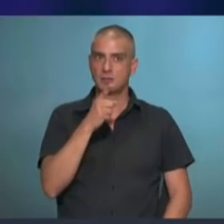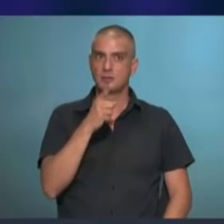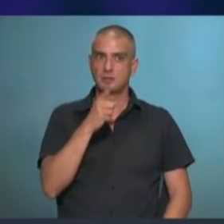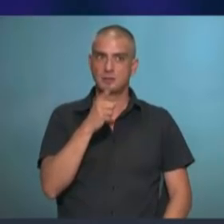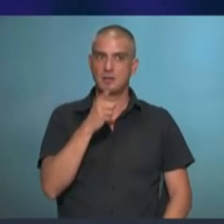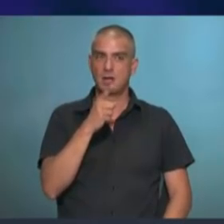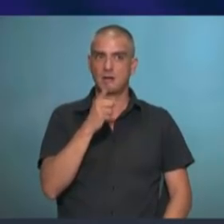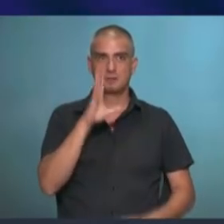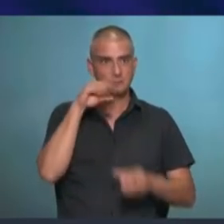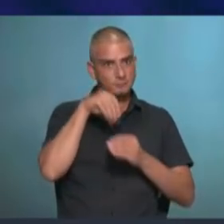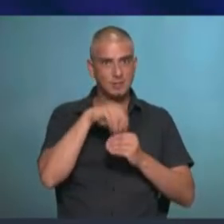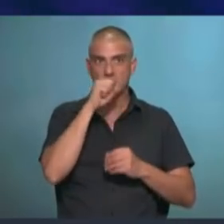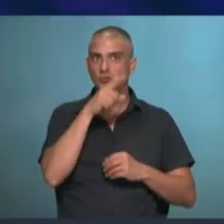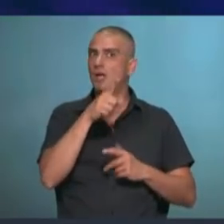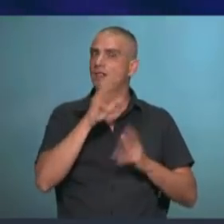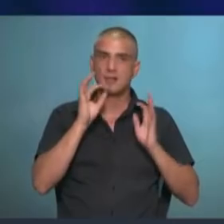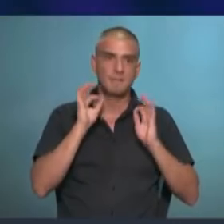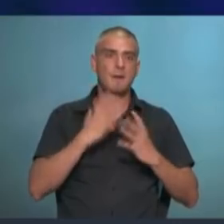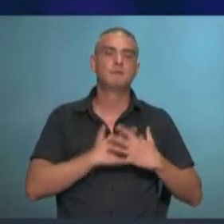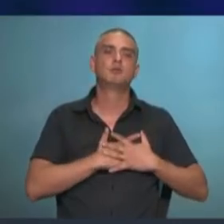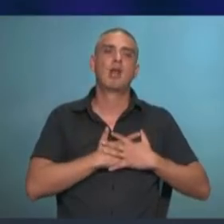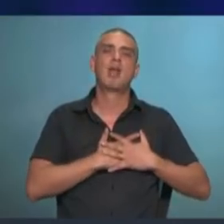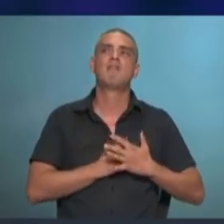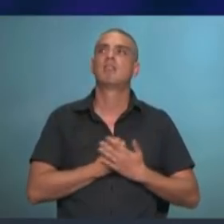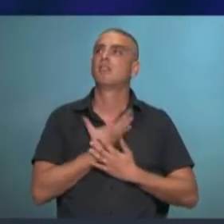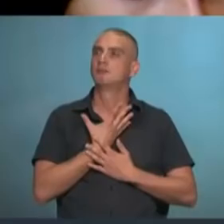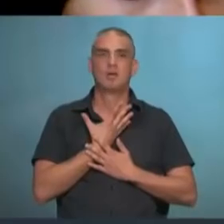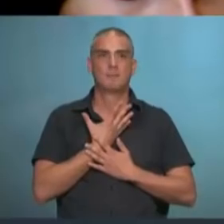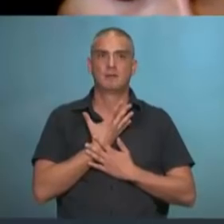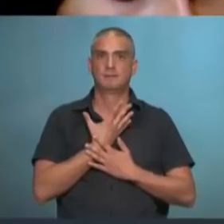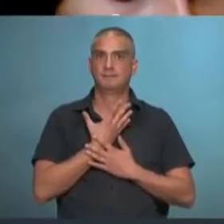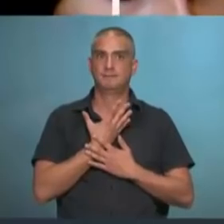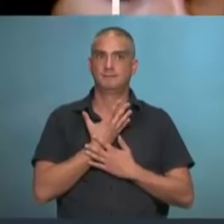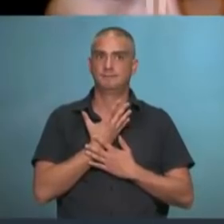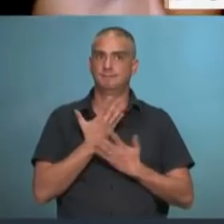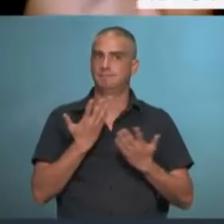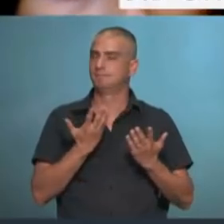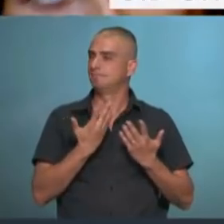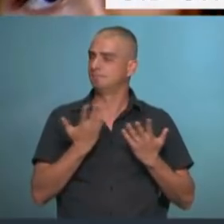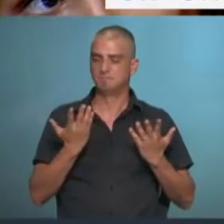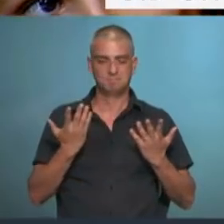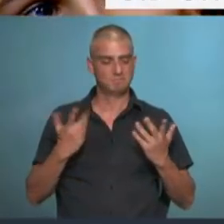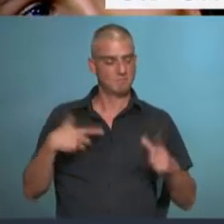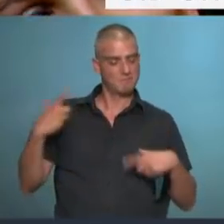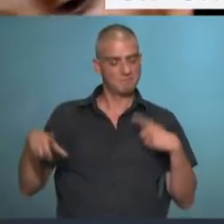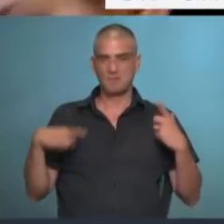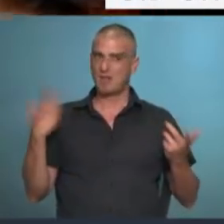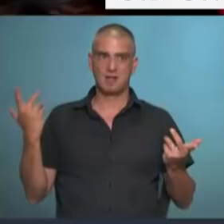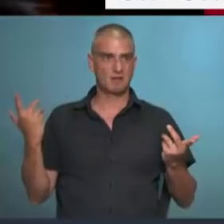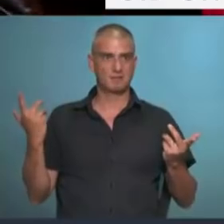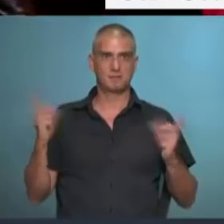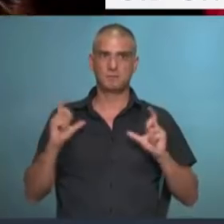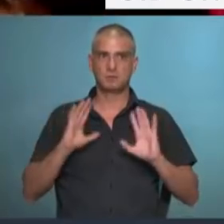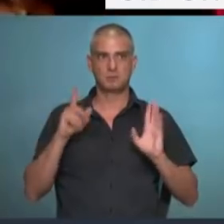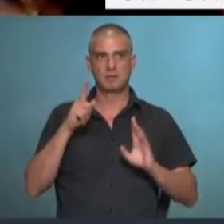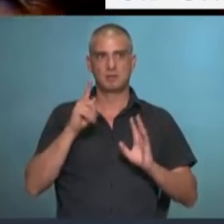כולך בתוך השיר, אתה כולך לב ונשמה, בלי שום אוונטות ובלי שום פוזות,